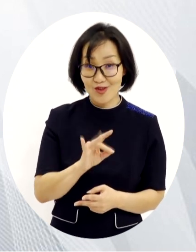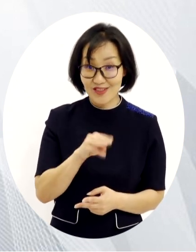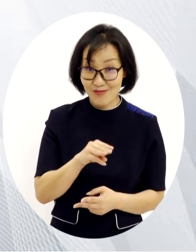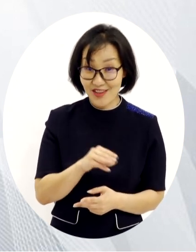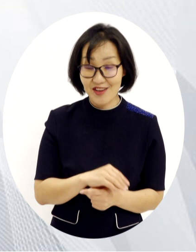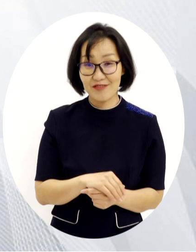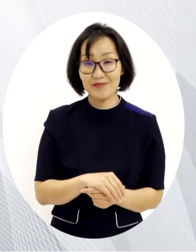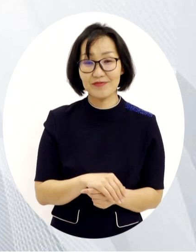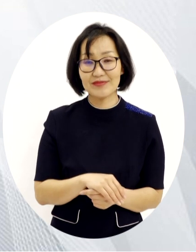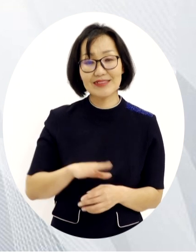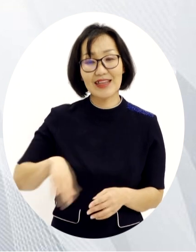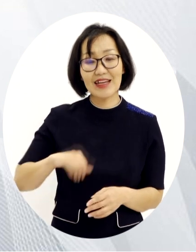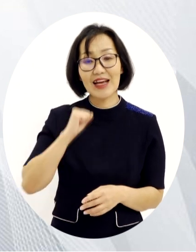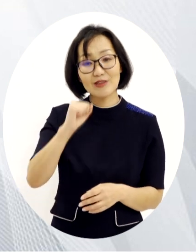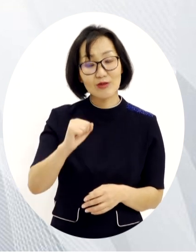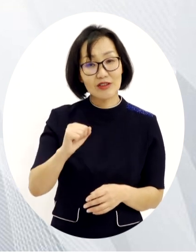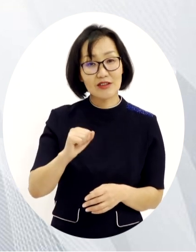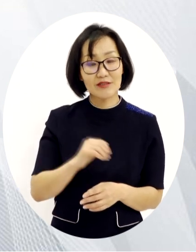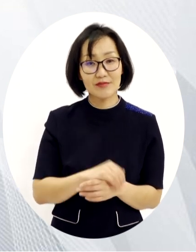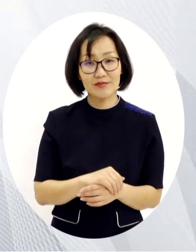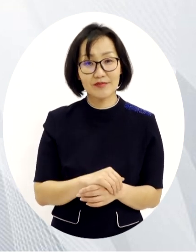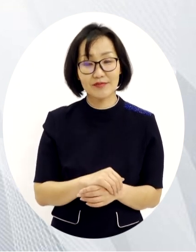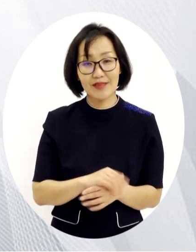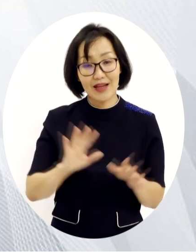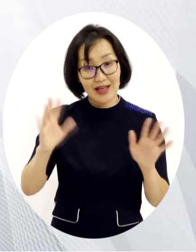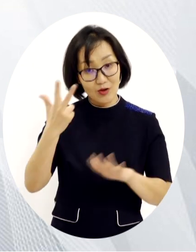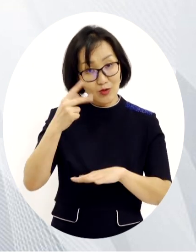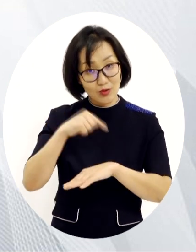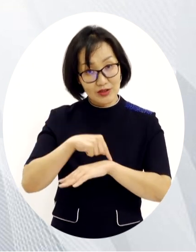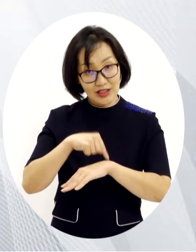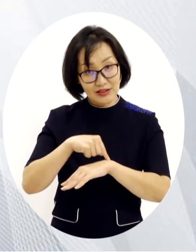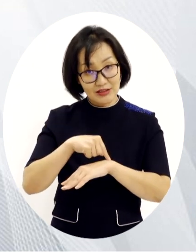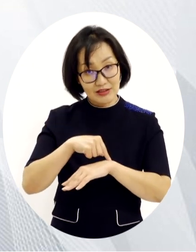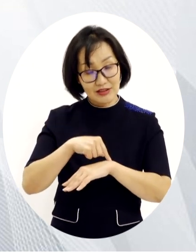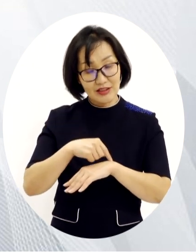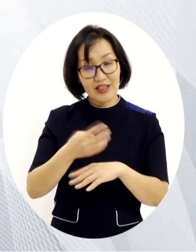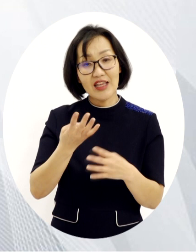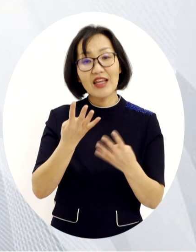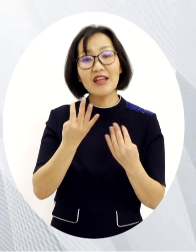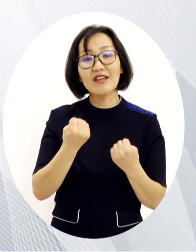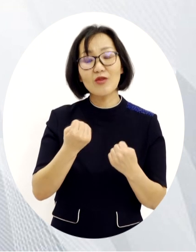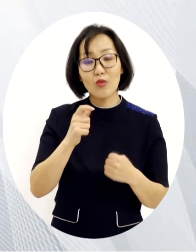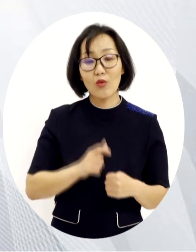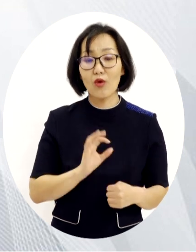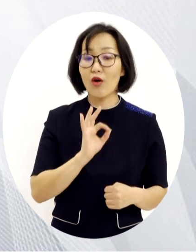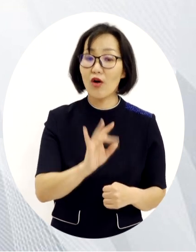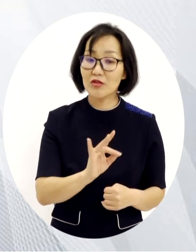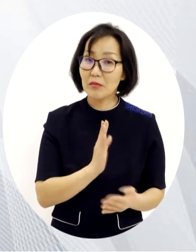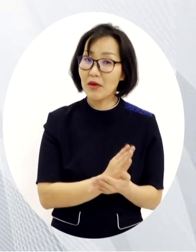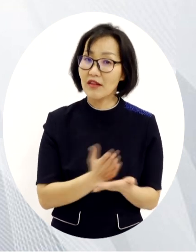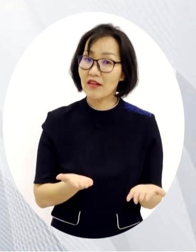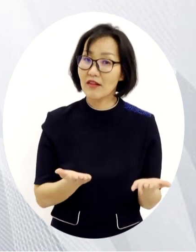Дараагийн асуултыг сонсъё. За уншаарай. 13 цагт дэлгүүр хідэн